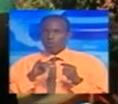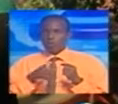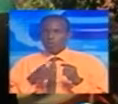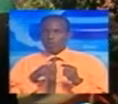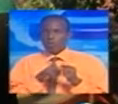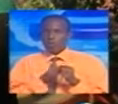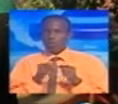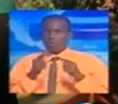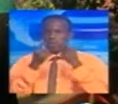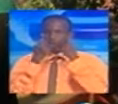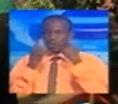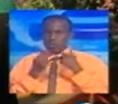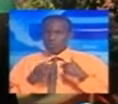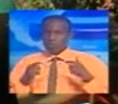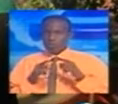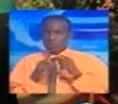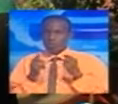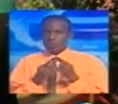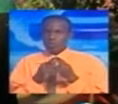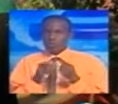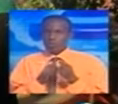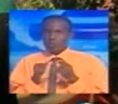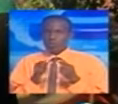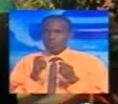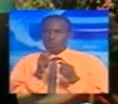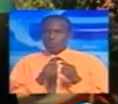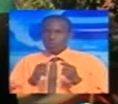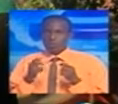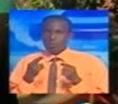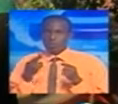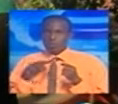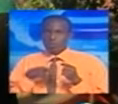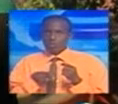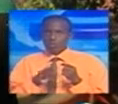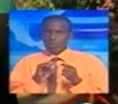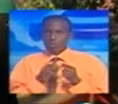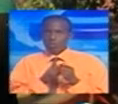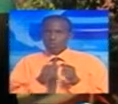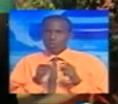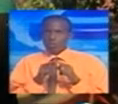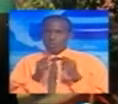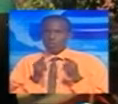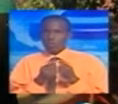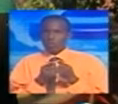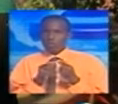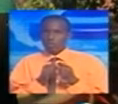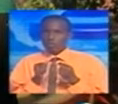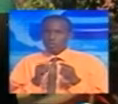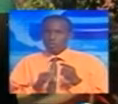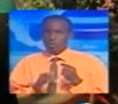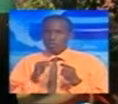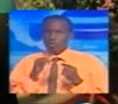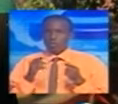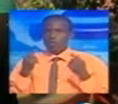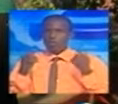et international. Donc c'est encore illustré par ses performances. En effet, après Bakou, il avait également remporté une médaille